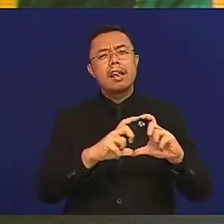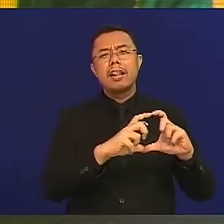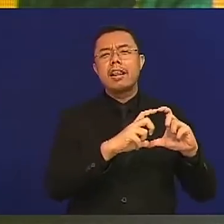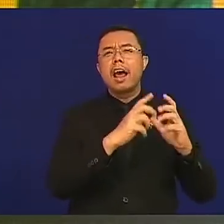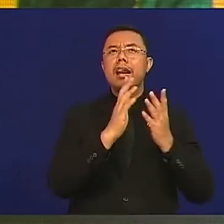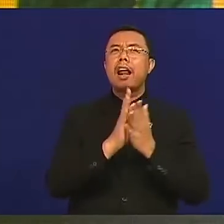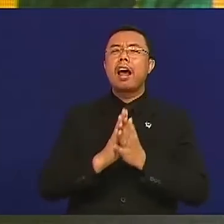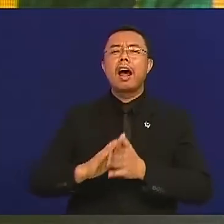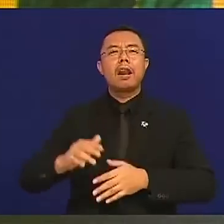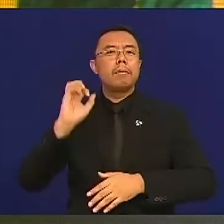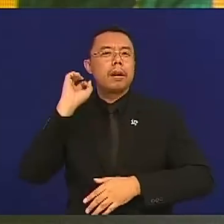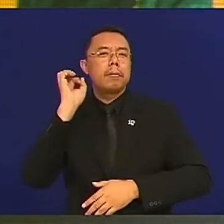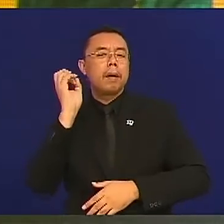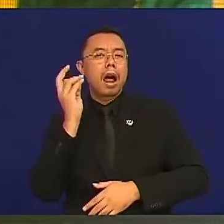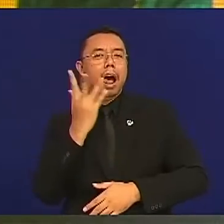permata,